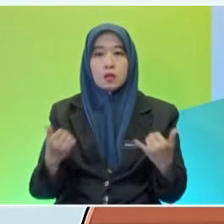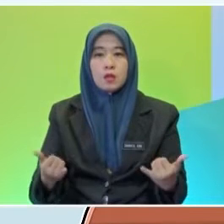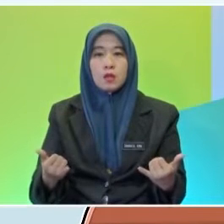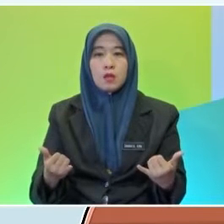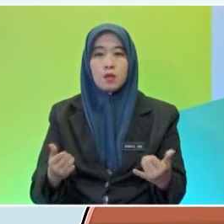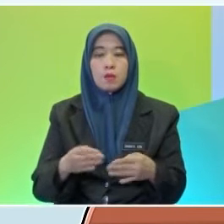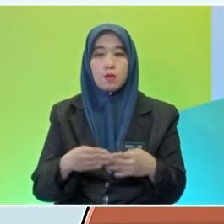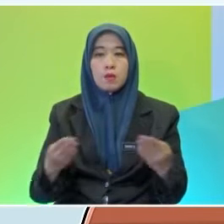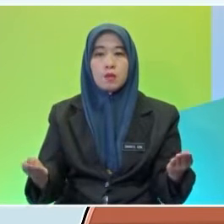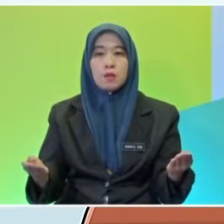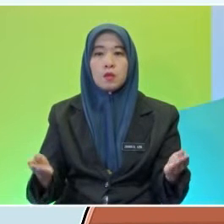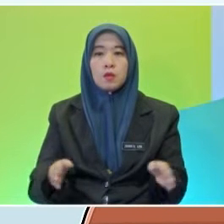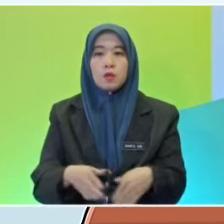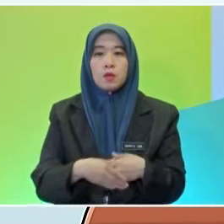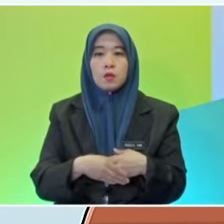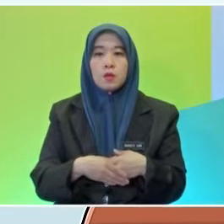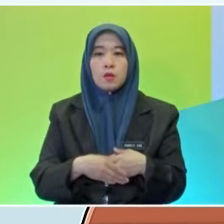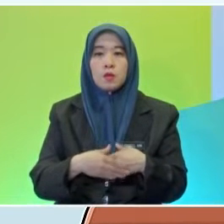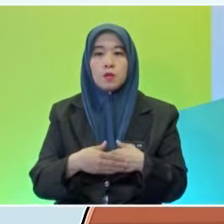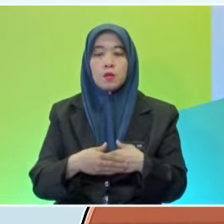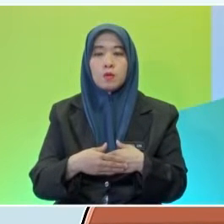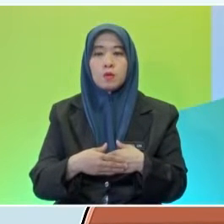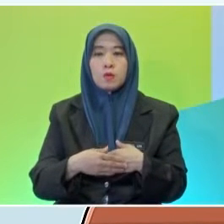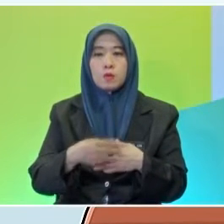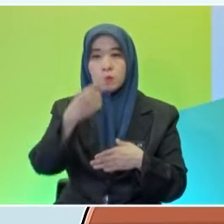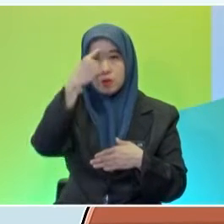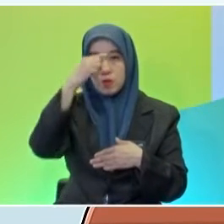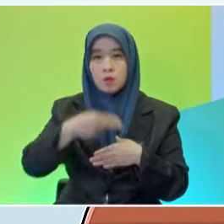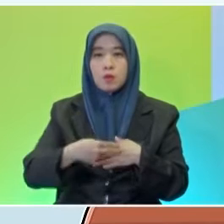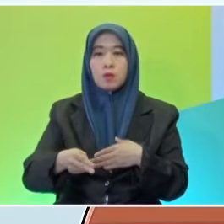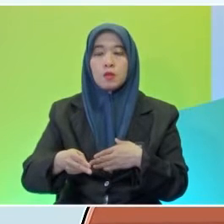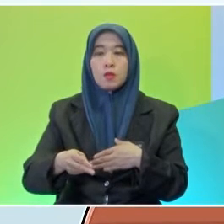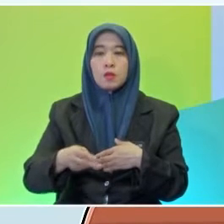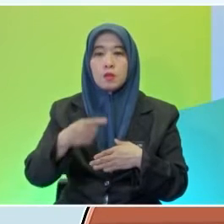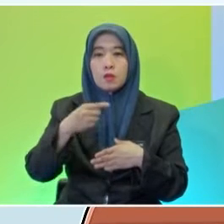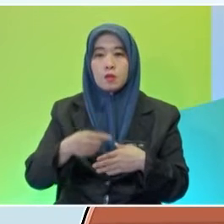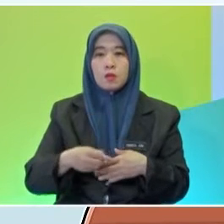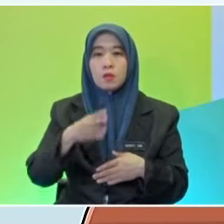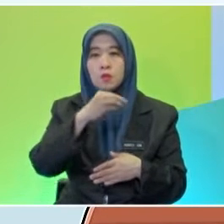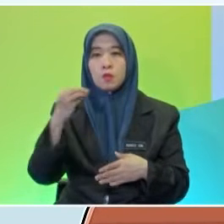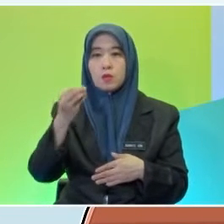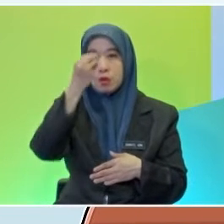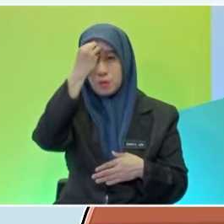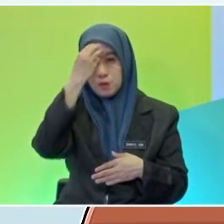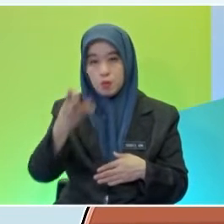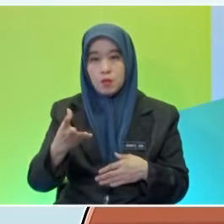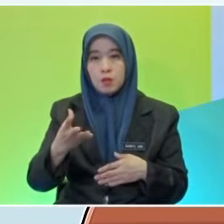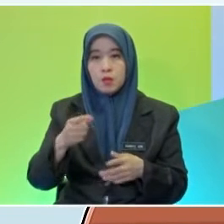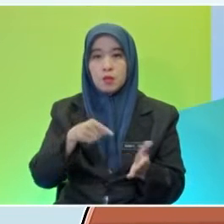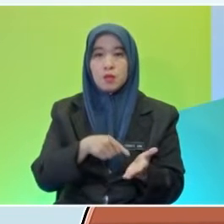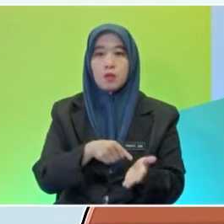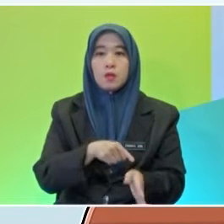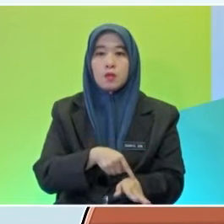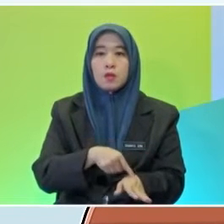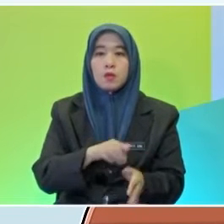menjadi bahasa pengantar bagi menyampaikan ilmu dan maklumat Dalam pengajaran dan pembelajaran di sekolah serta